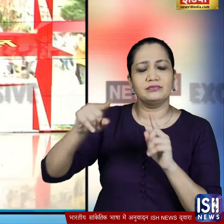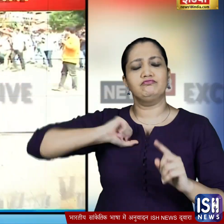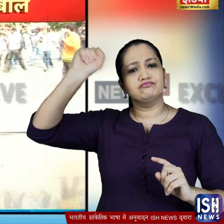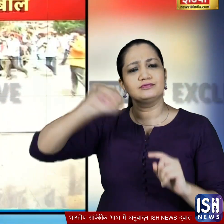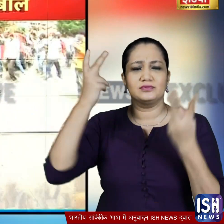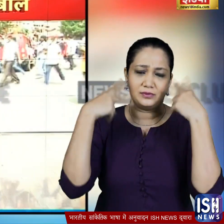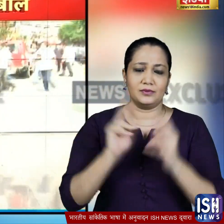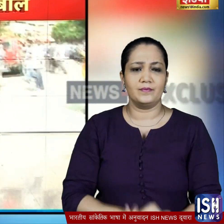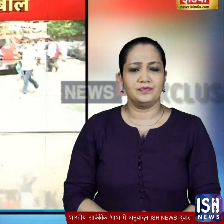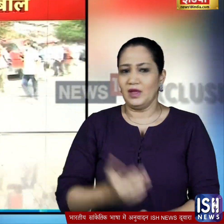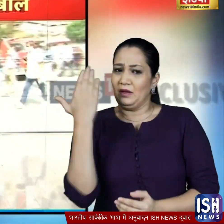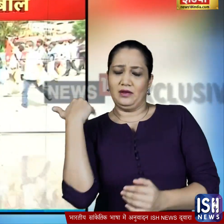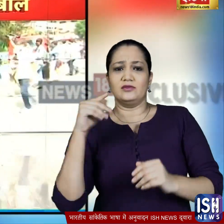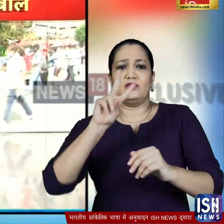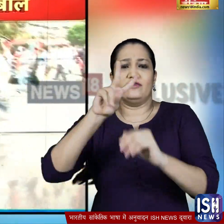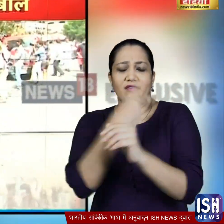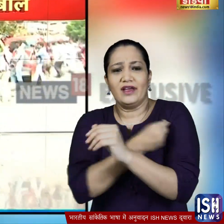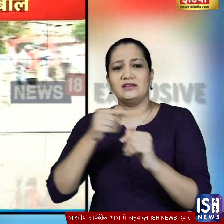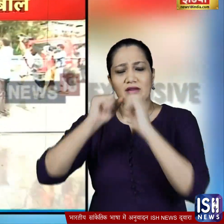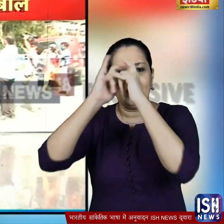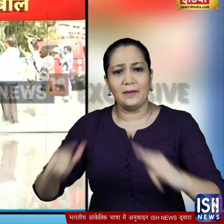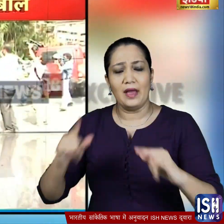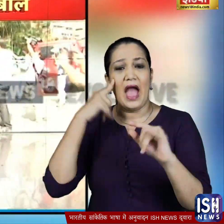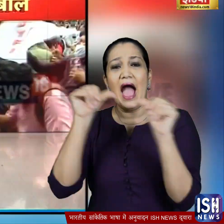हाल ही में वहां वैक्सीन कैंप लगाने वाले एक नकली